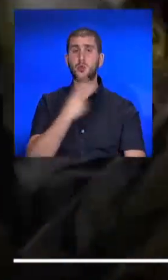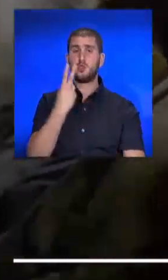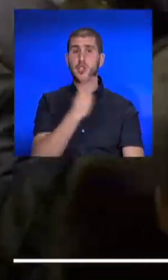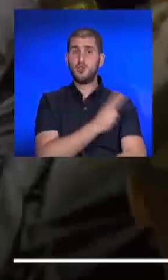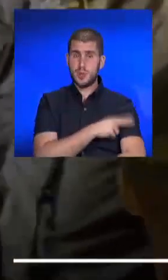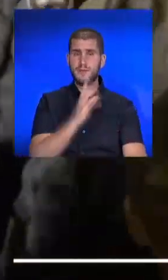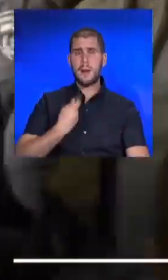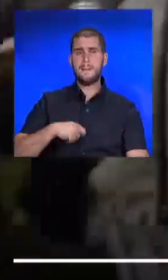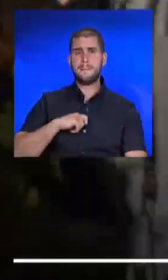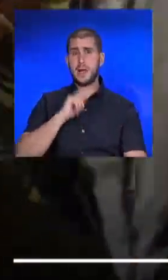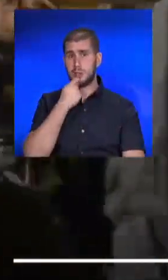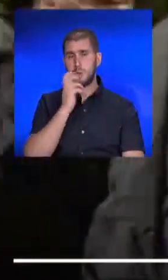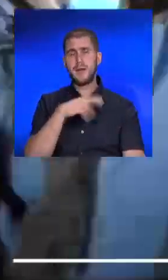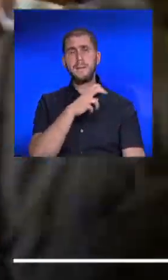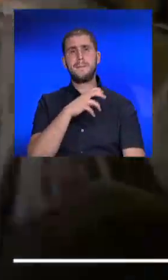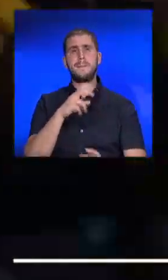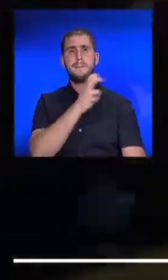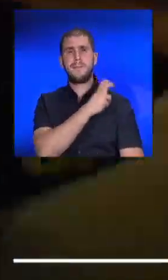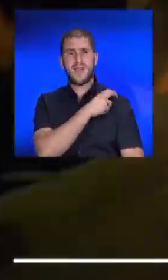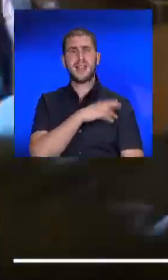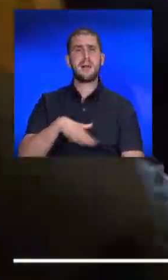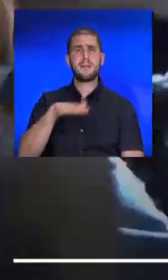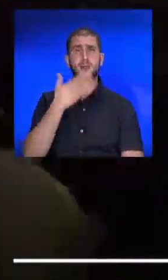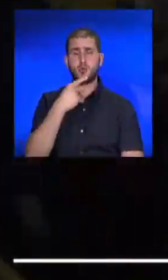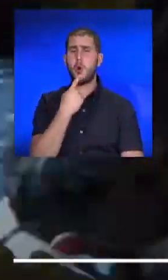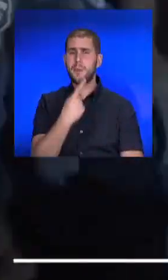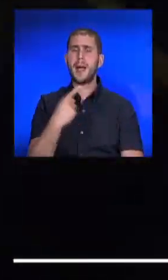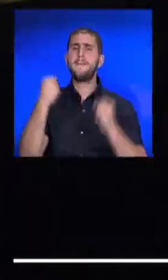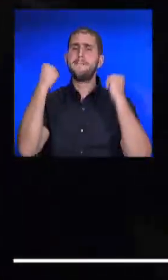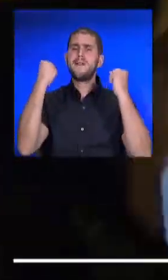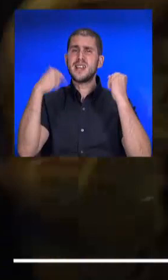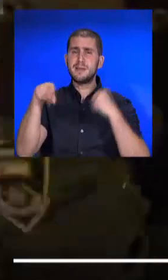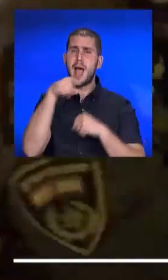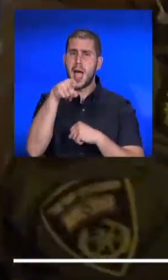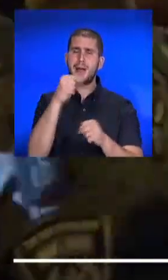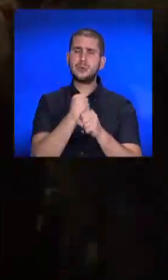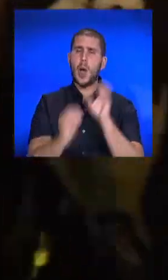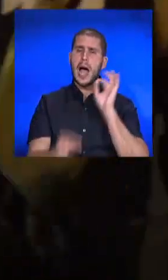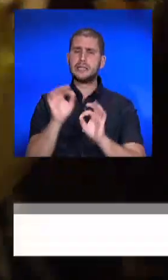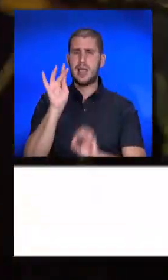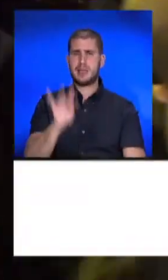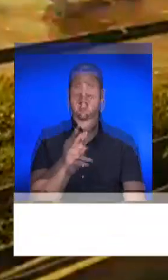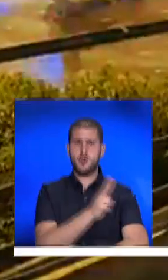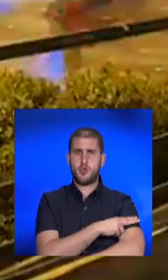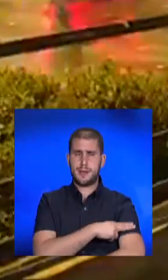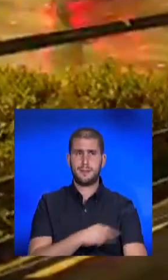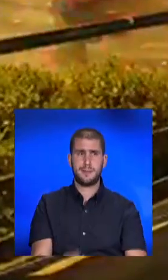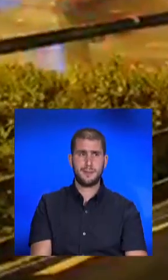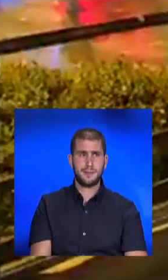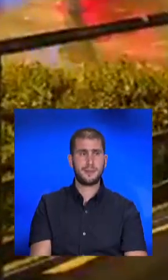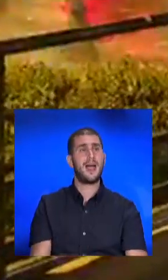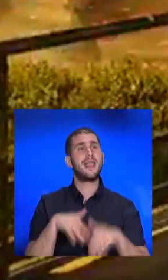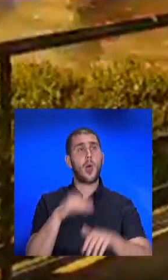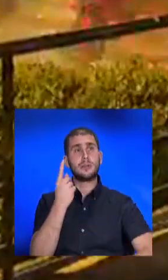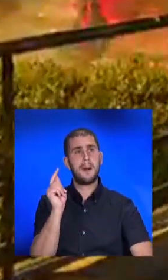בלש סמוי. מפקד מרחב ציון במשטרת מחוז ירושלים טען שהמפגינים הם אלה שהסיתו נגד השוטרים. בתהלוכה עצמה